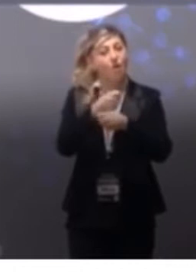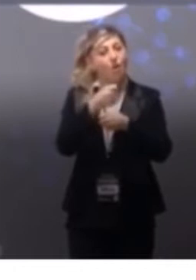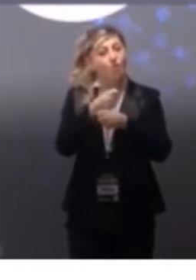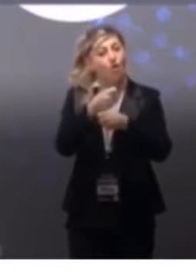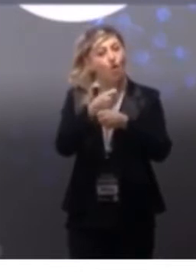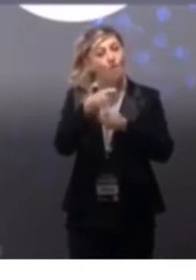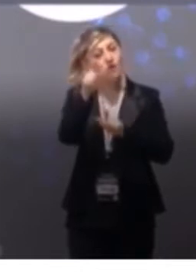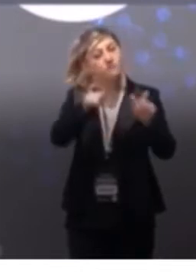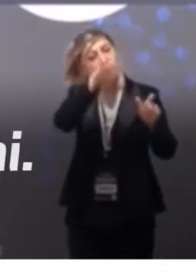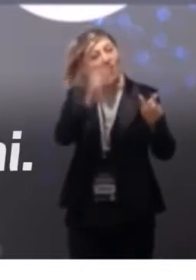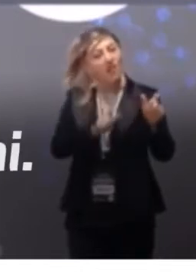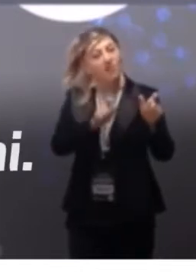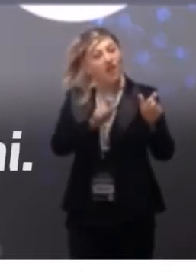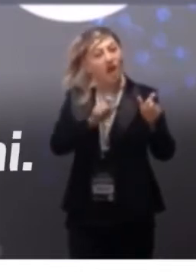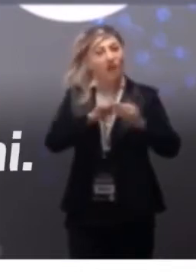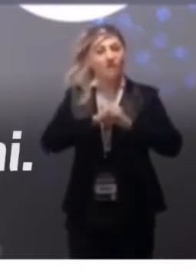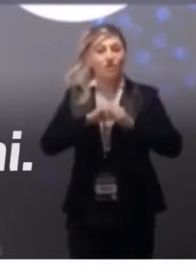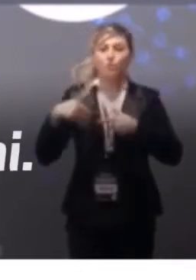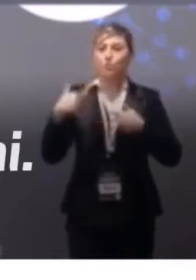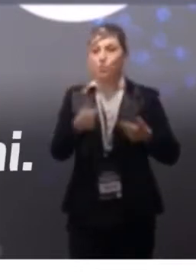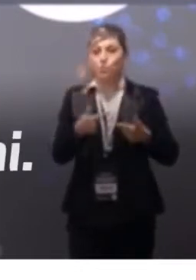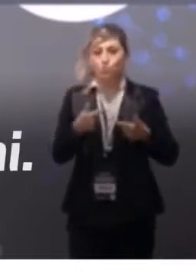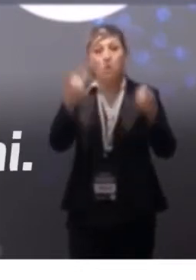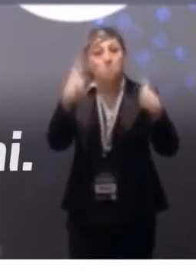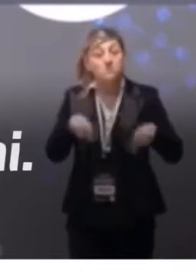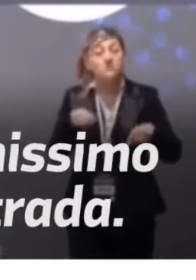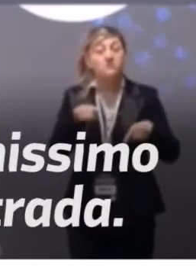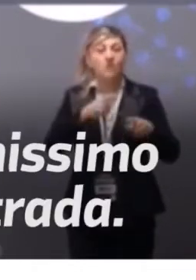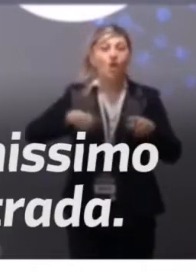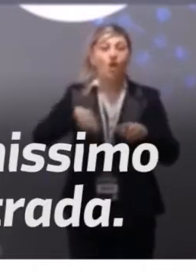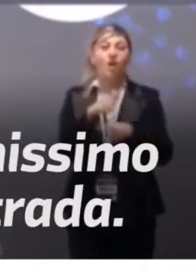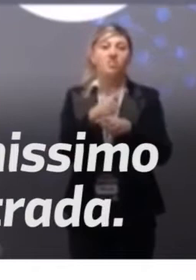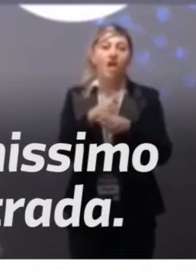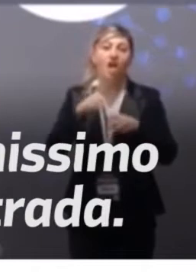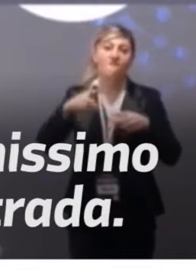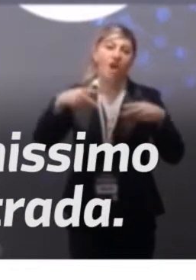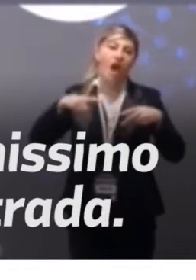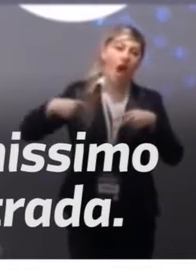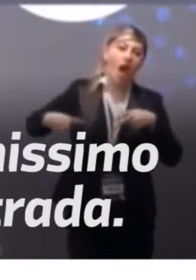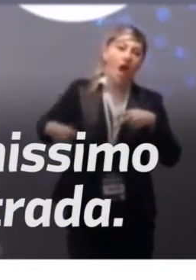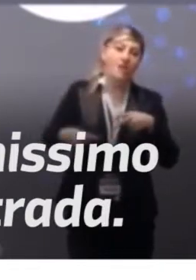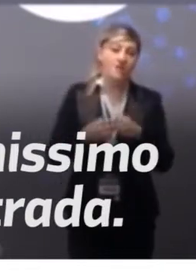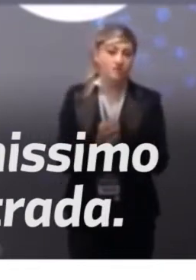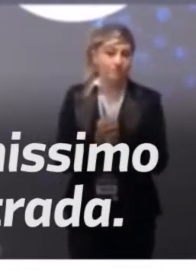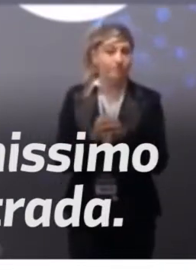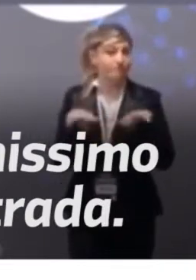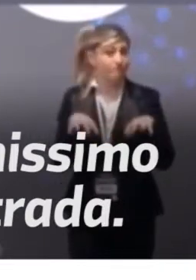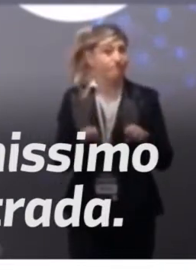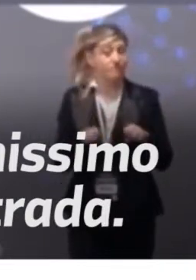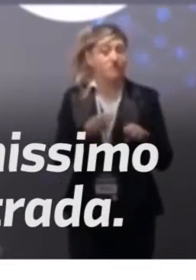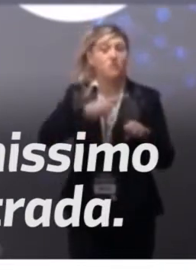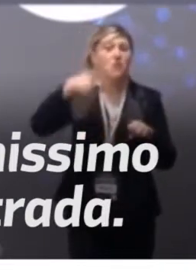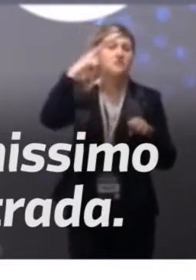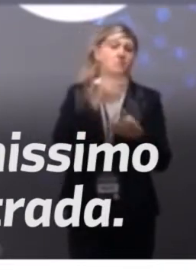fiducia agli italiani questo dobbiamo fare nei prossimi anni abbiamo cominciato ma sappiamo benissimo chi vive